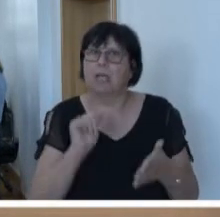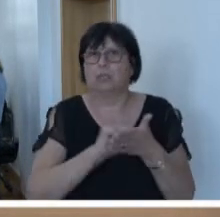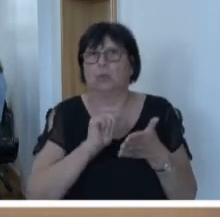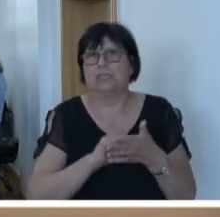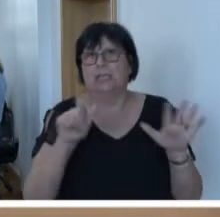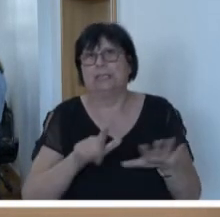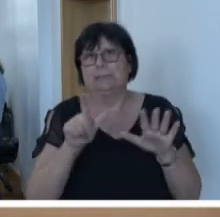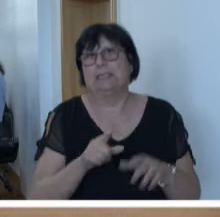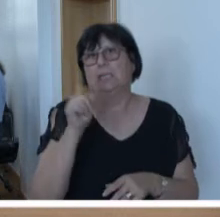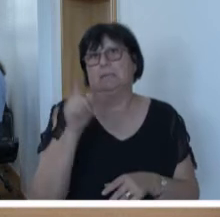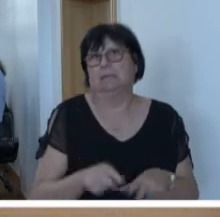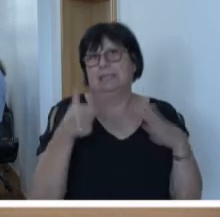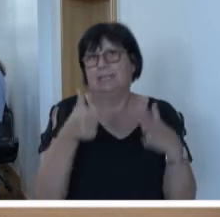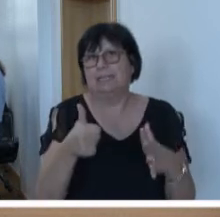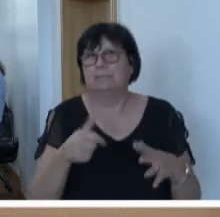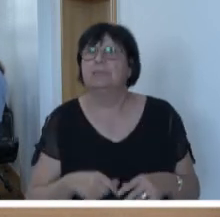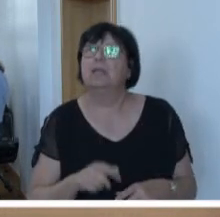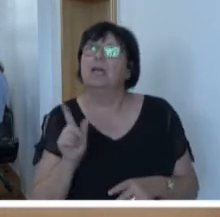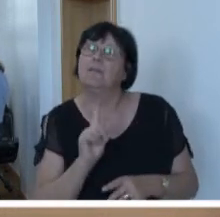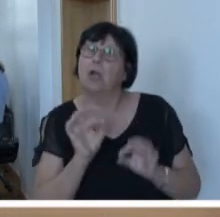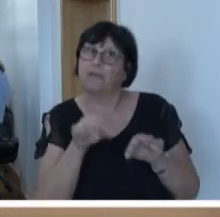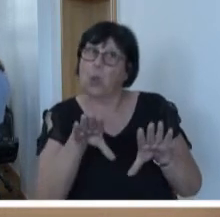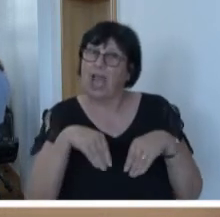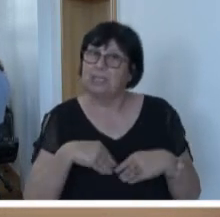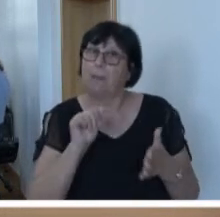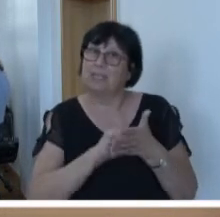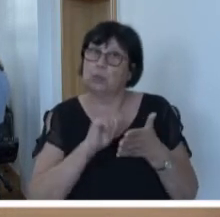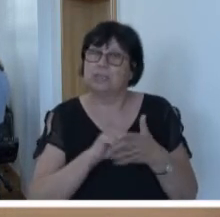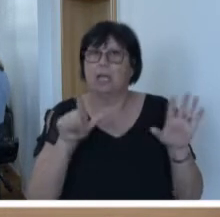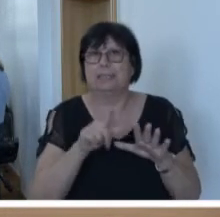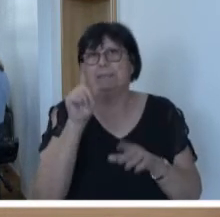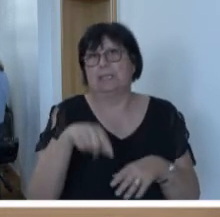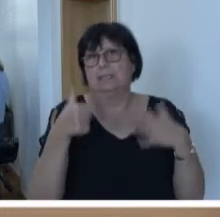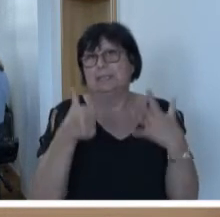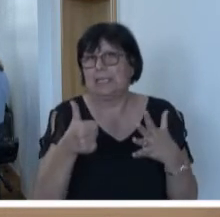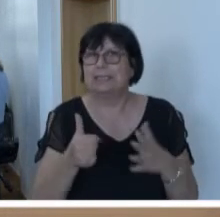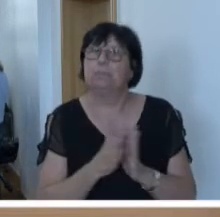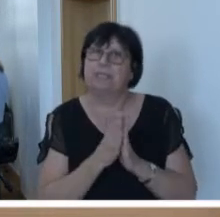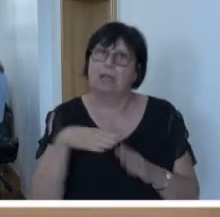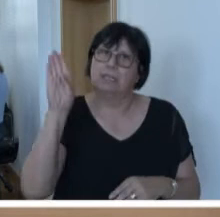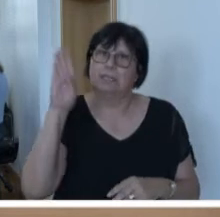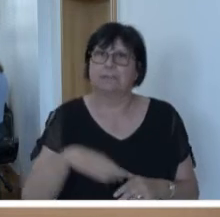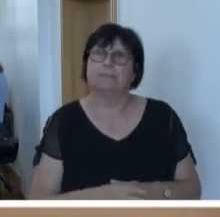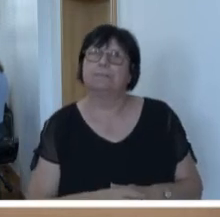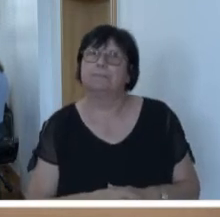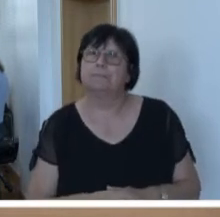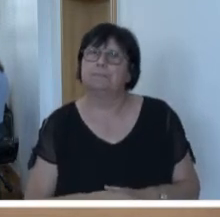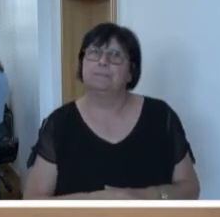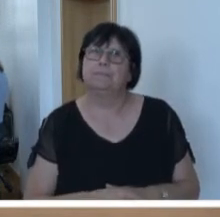Drucksache 17/6. Wer für die Annahme der Drucksache 17/6 ist, den bitte ich, eine Hand zu